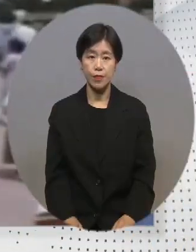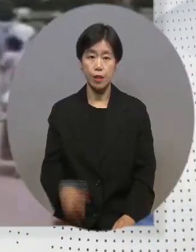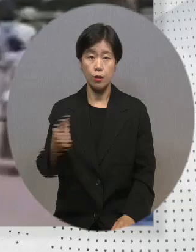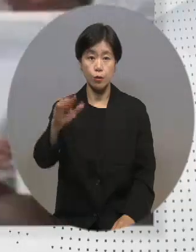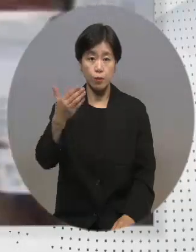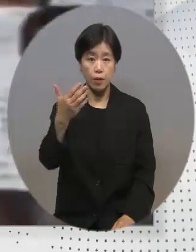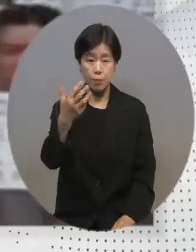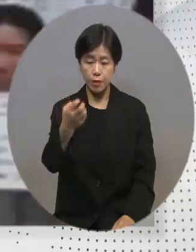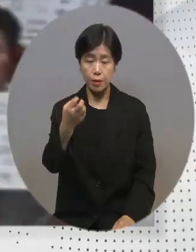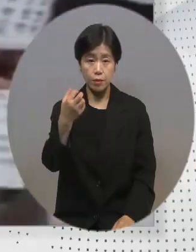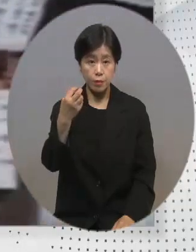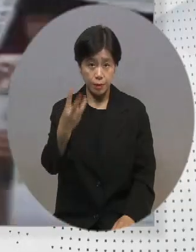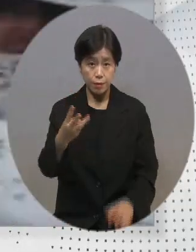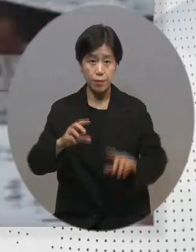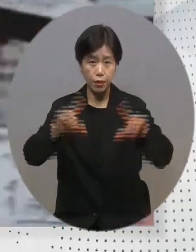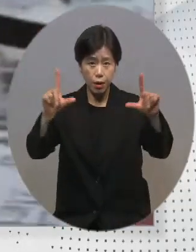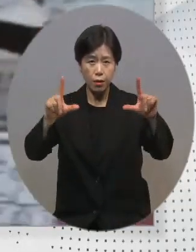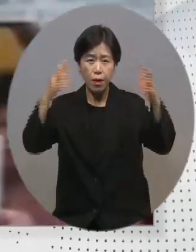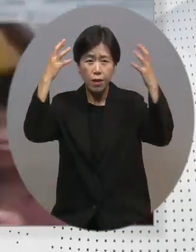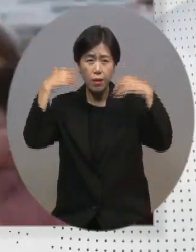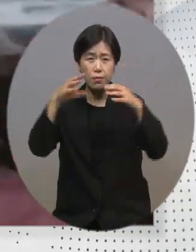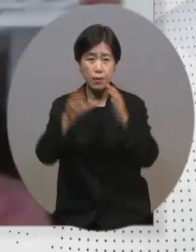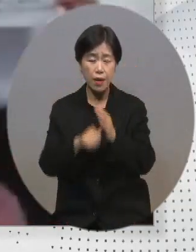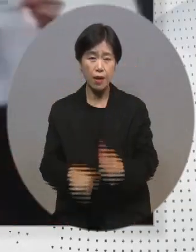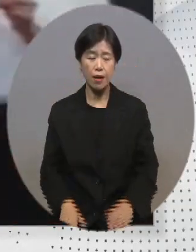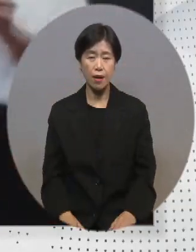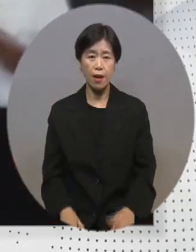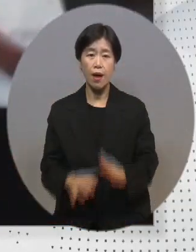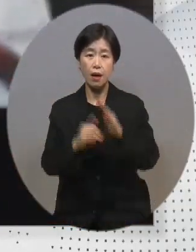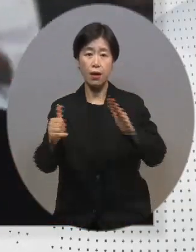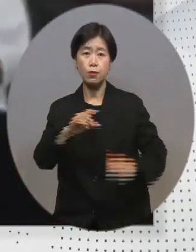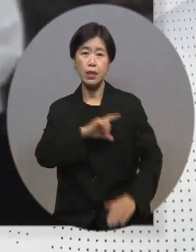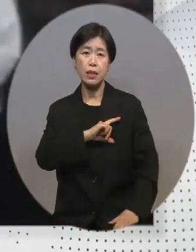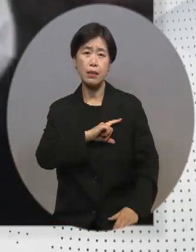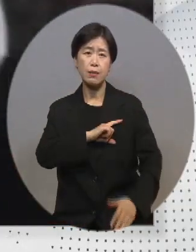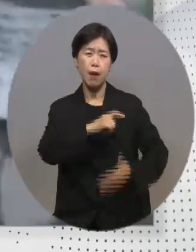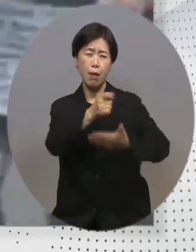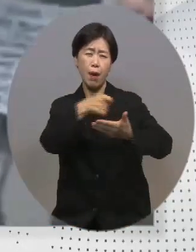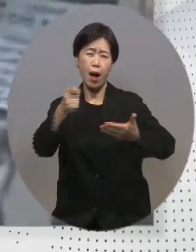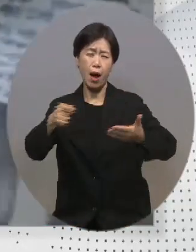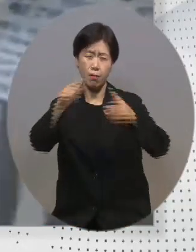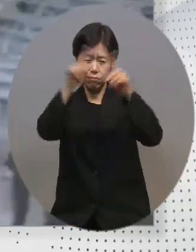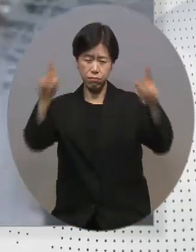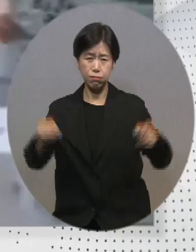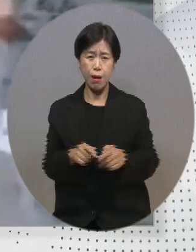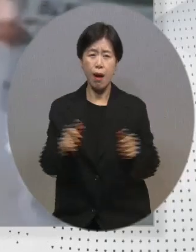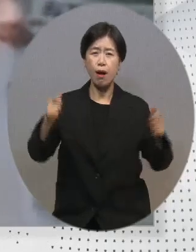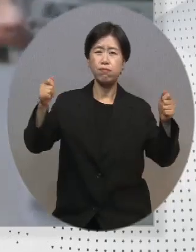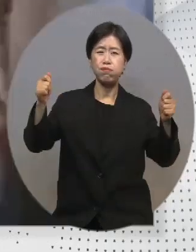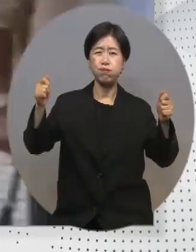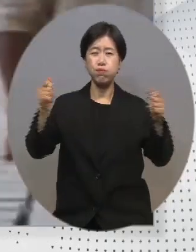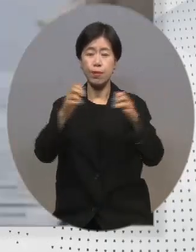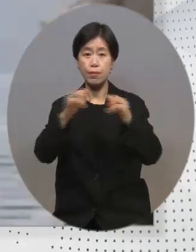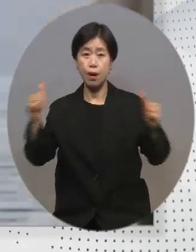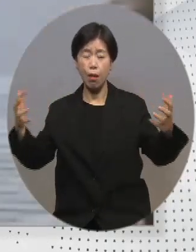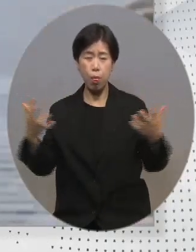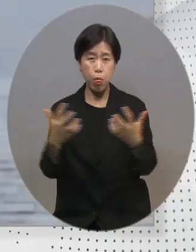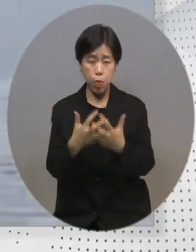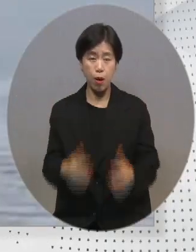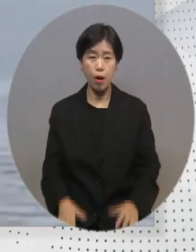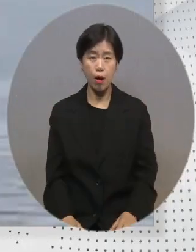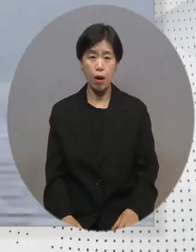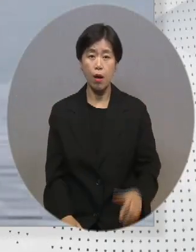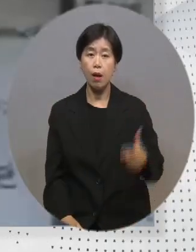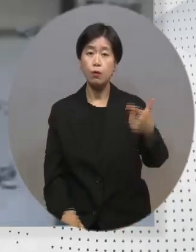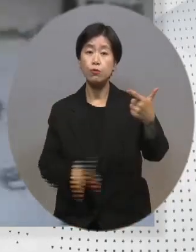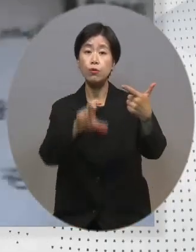1983년 여름 서울 여의도에는 가족 명부를 벽보로 써서 헤매는 사람들로 인산인해를 이뤘습니다. 6.25 전쟁에서 헤어진